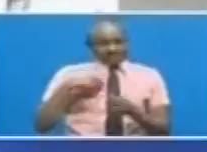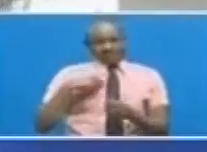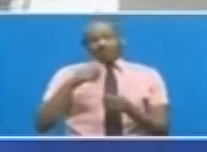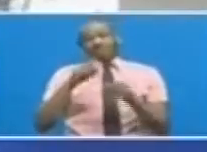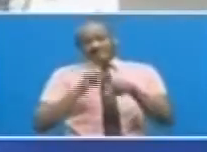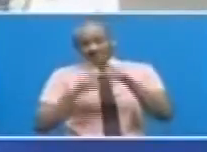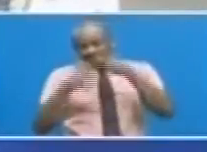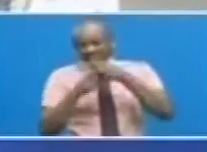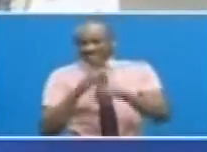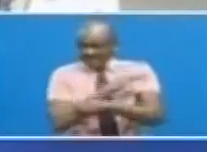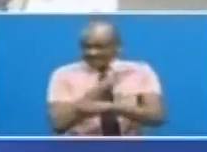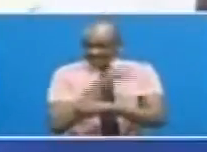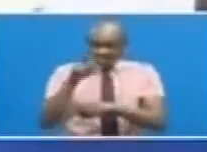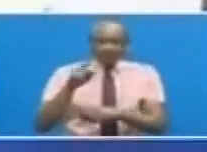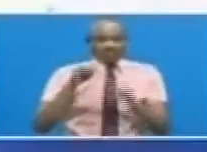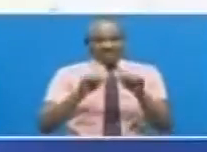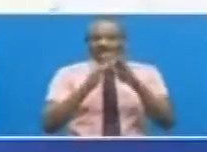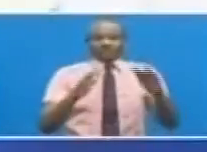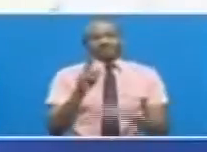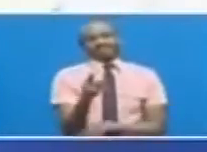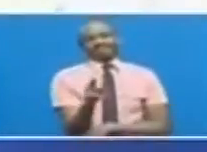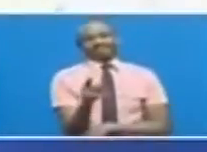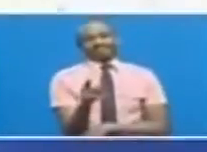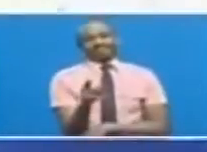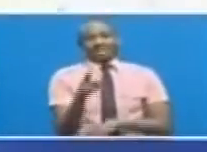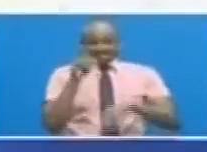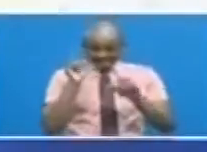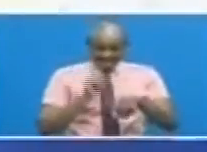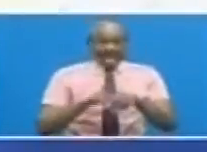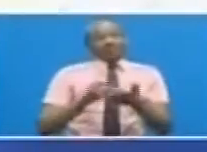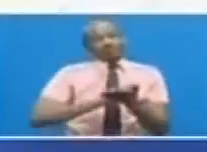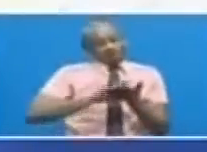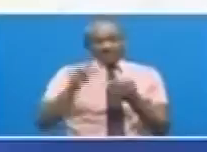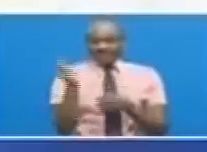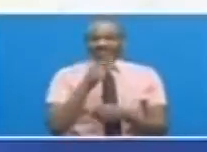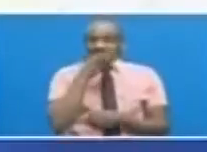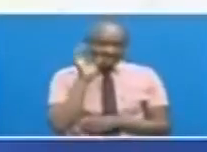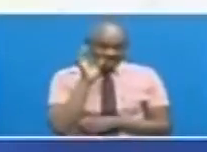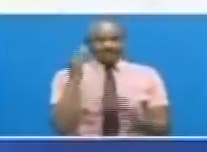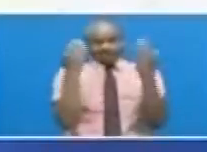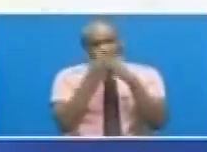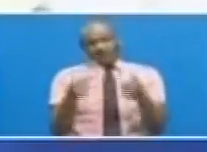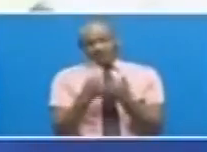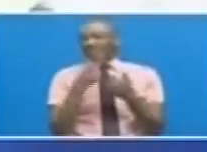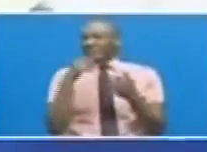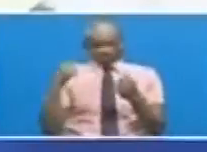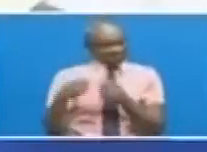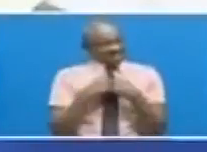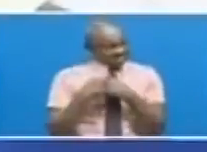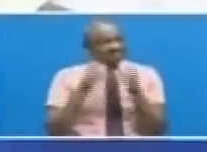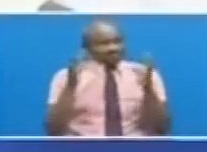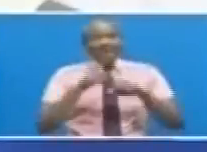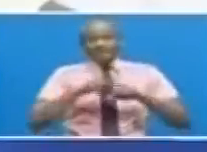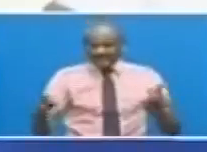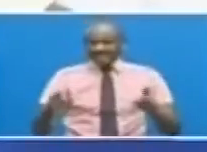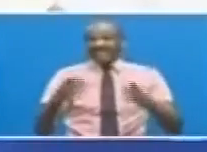maeneo ya kaskazini mashariki ya Kenya. Mwezi mtukufu wa Ramadhani, ibada nyingi zinafanyika usiku. Kwa hivyo ilikuwa ni kazi kigumu. Lakini